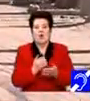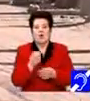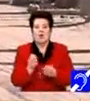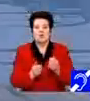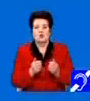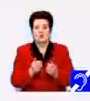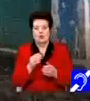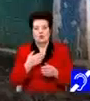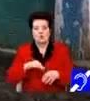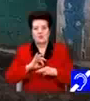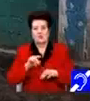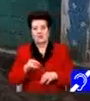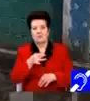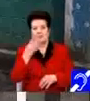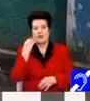Republica Moldova.